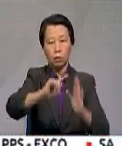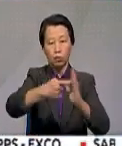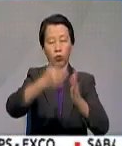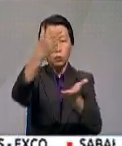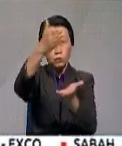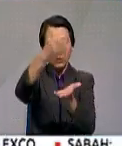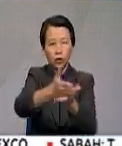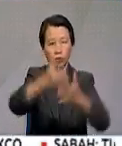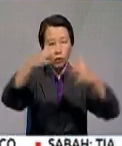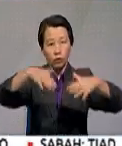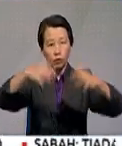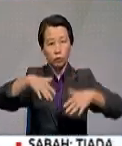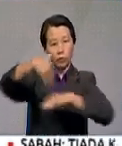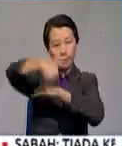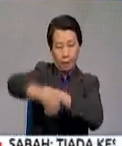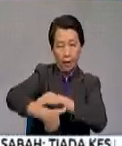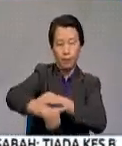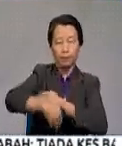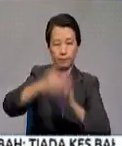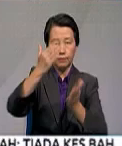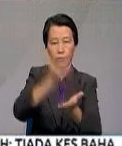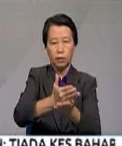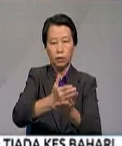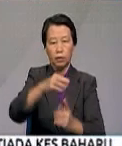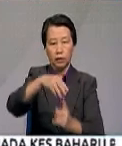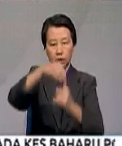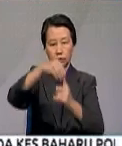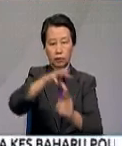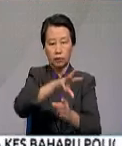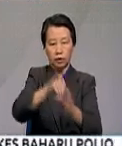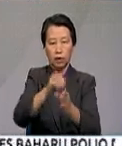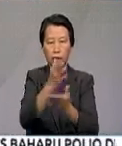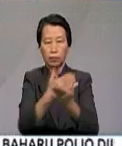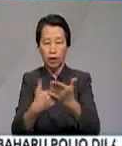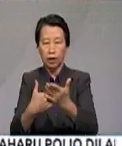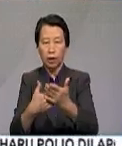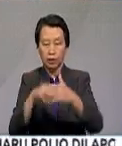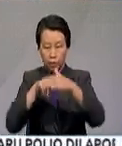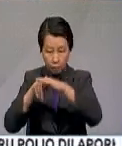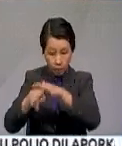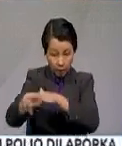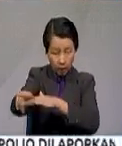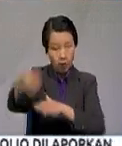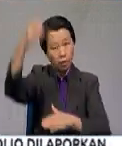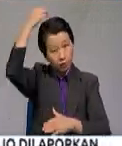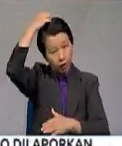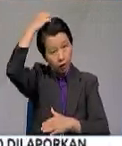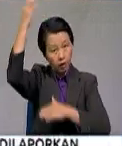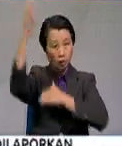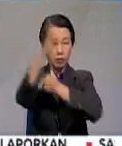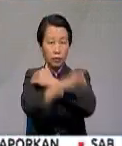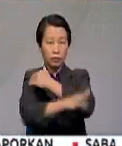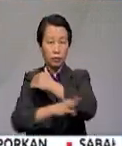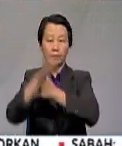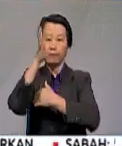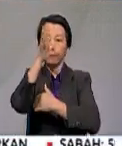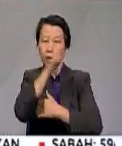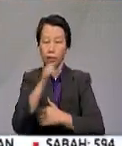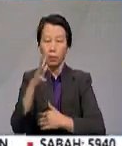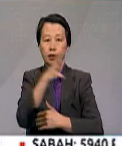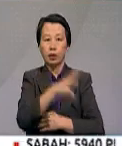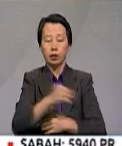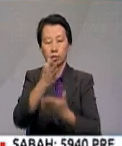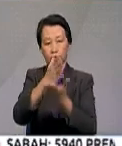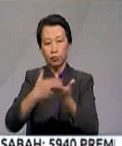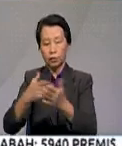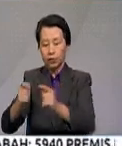reda menjelang lewat malam nanti, terutamanya melibatkan bahagian kawasan pedalaman Selangor, Negeri Sembilan, Melaka dan juga di